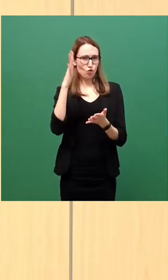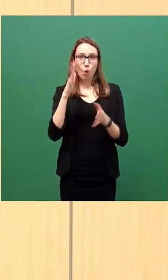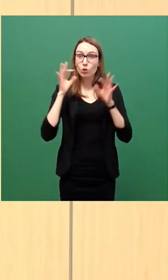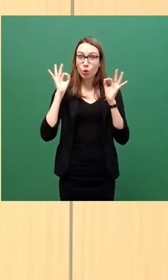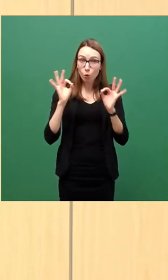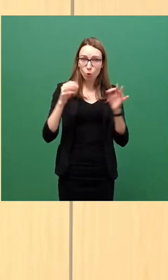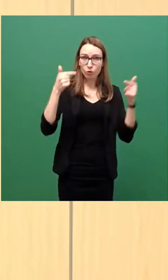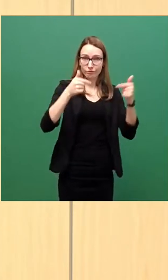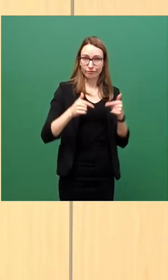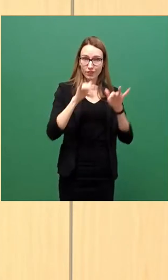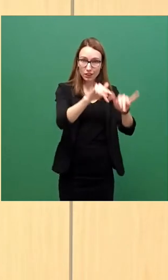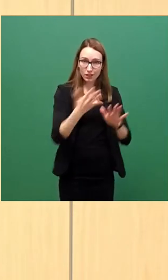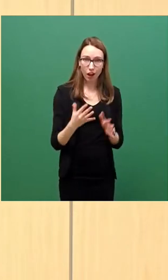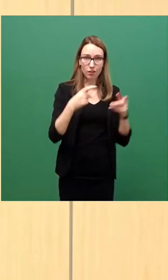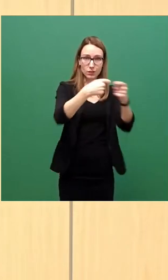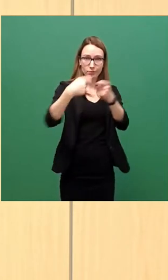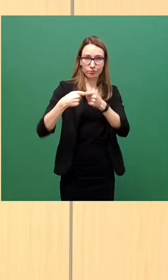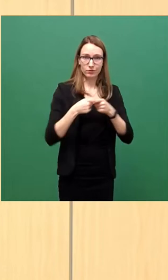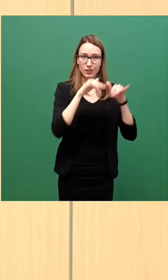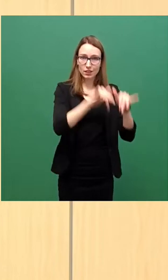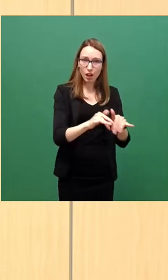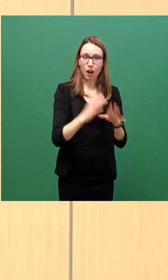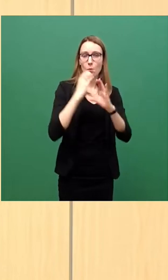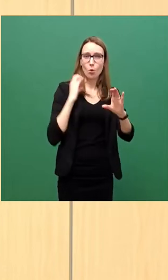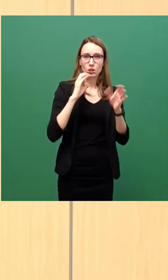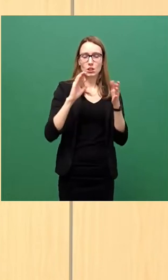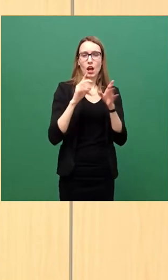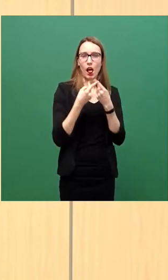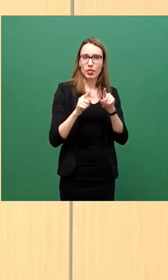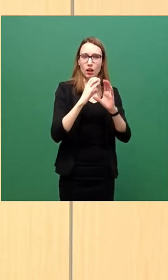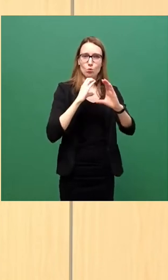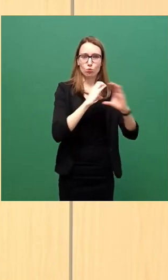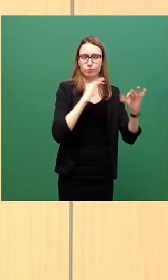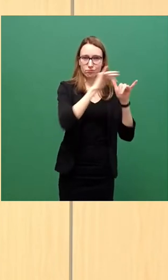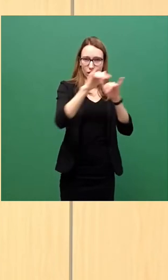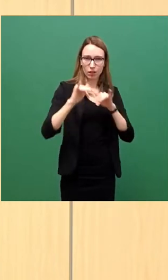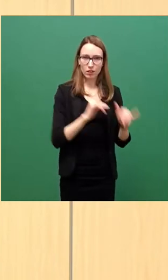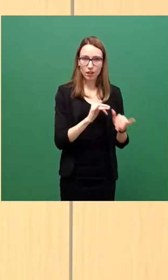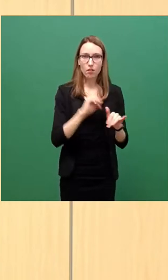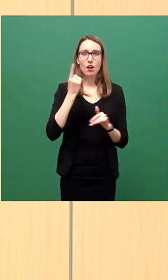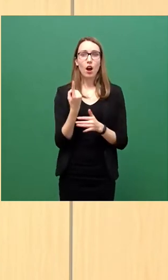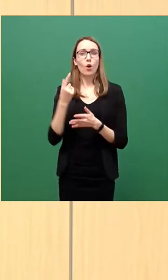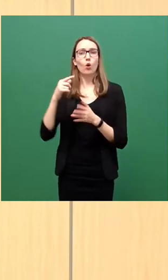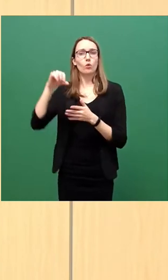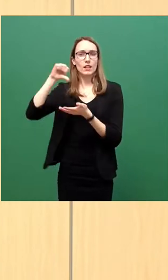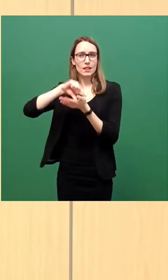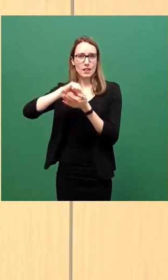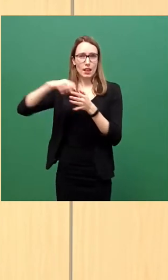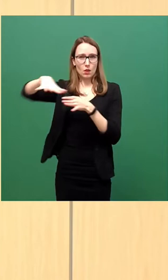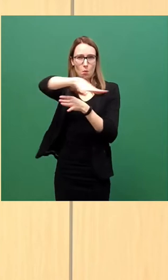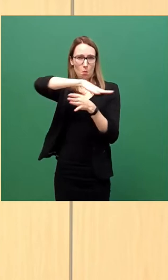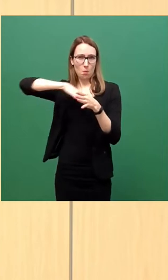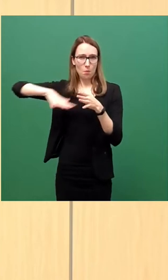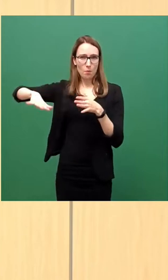mehrere Quartiersbusse und kleinere Linien vorhanden sind. Hinzu kommt, dass im Innenstadtbereich von ganz Dresden eigentlich eine